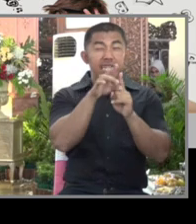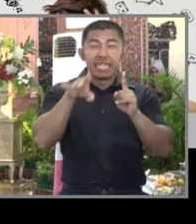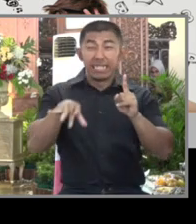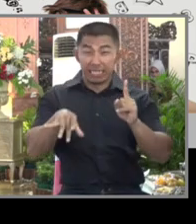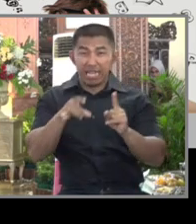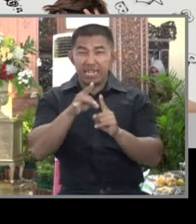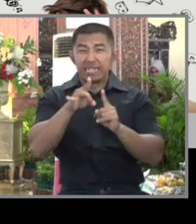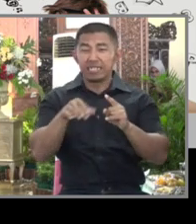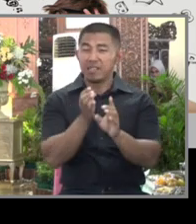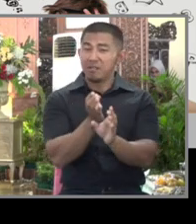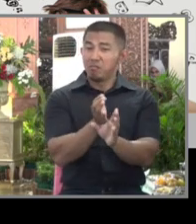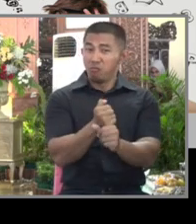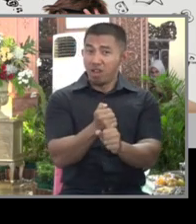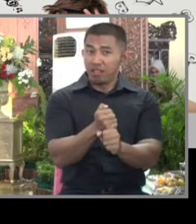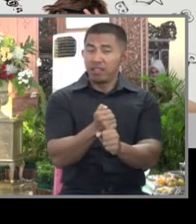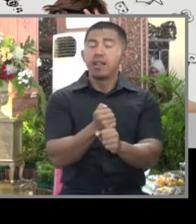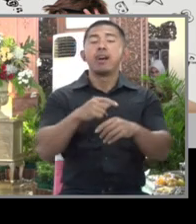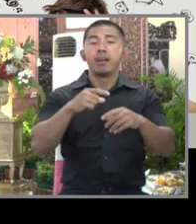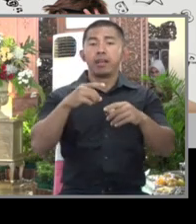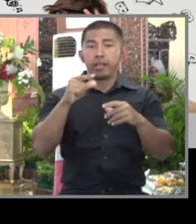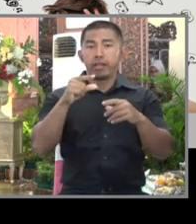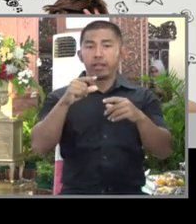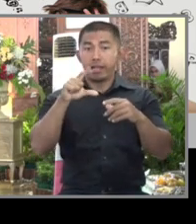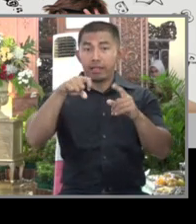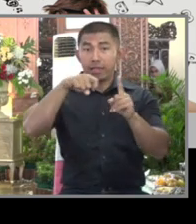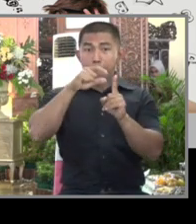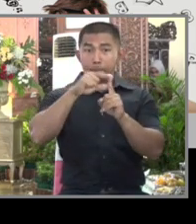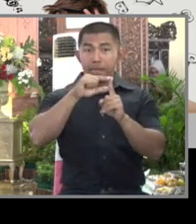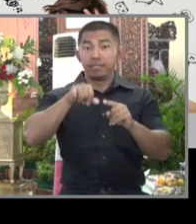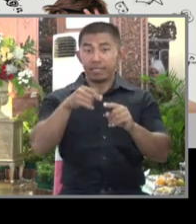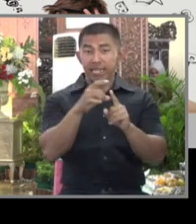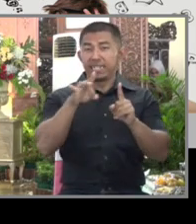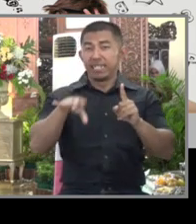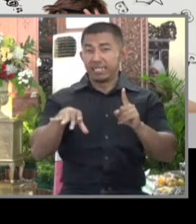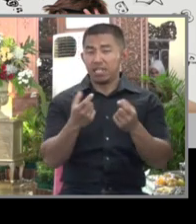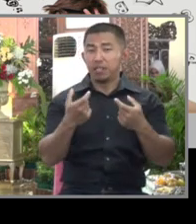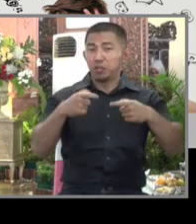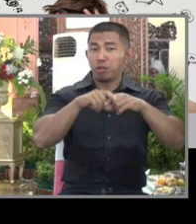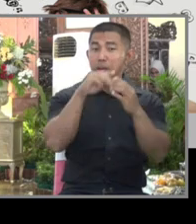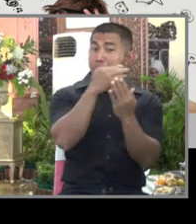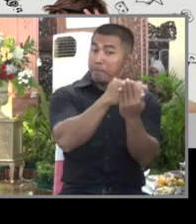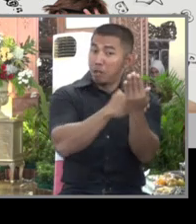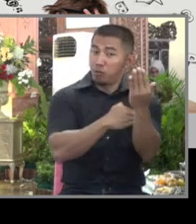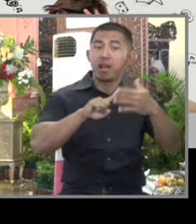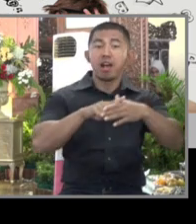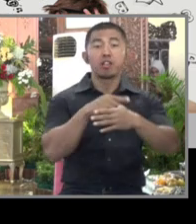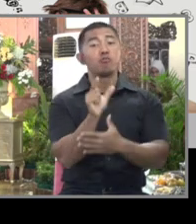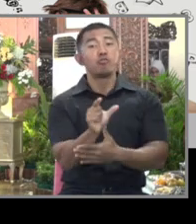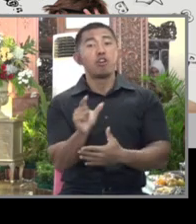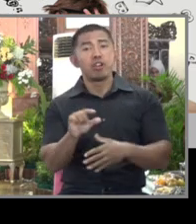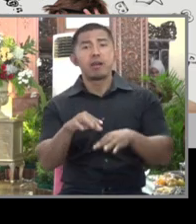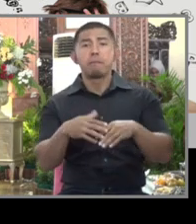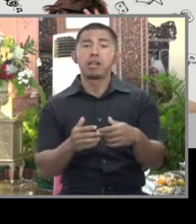yang menyusun LPP desa dan LKPJ sesuai dengan peraturan perundang-undangan baru